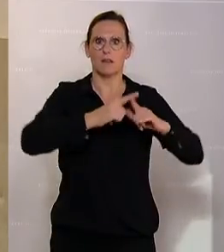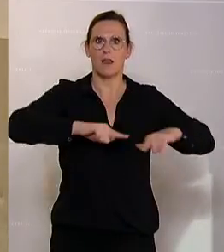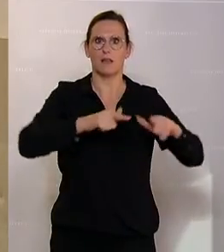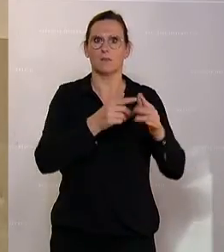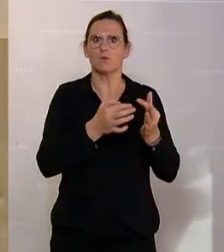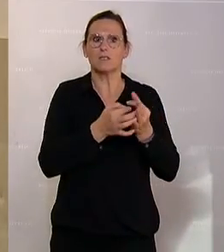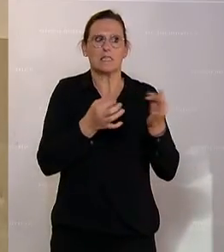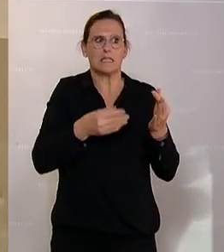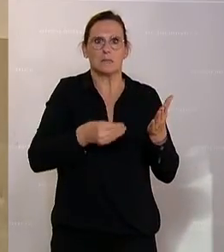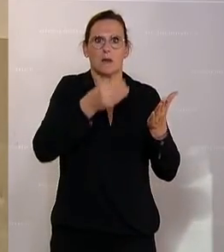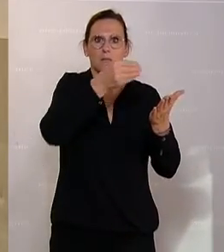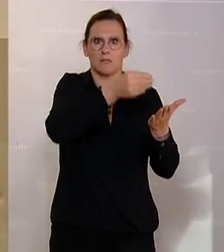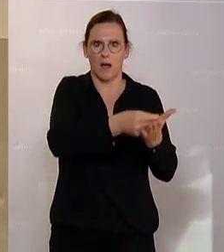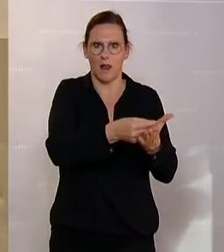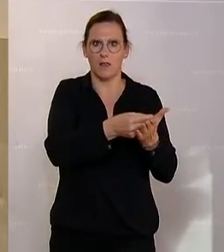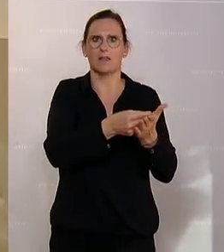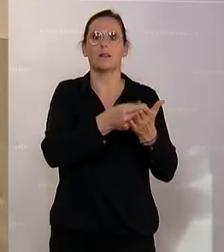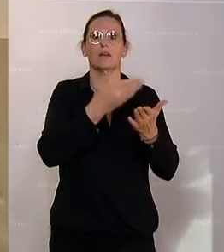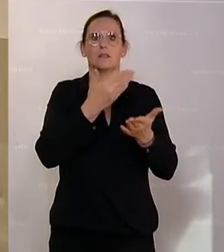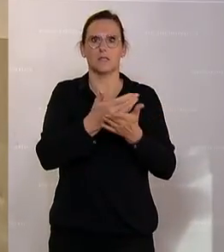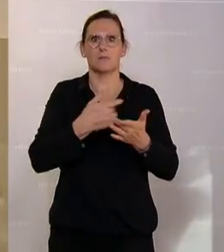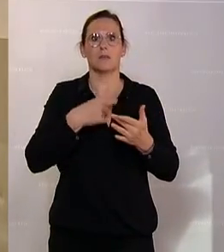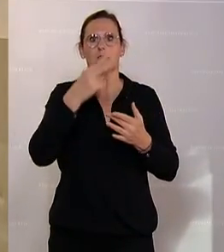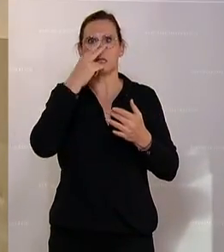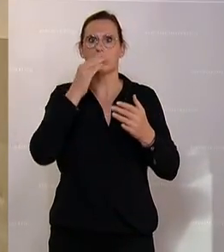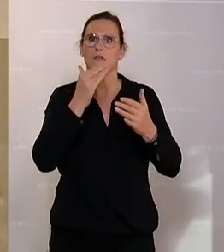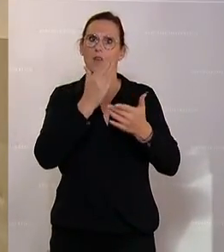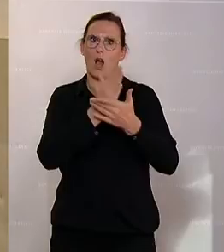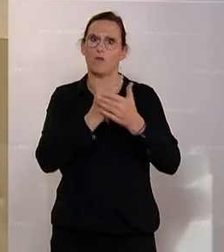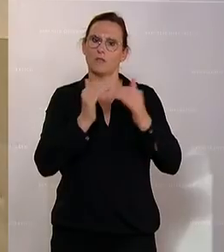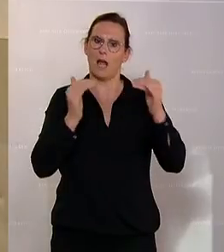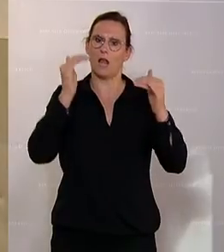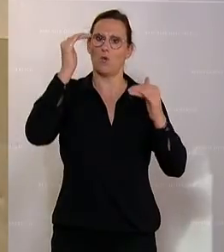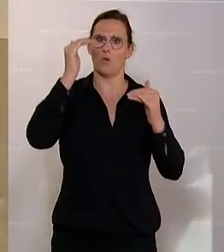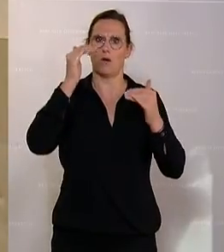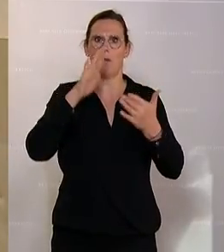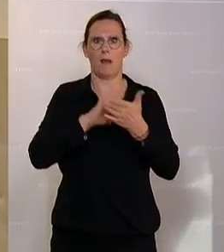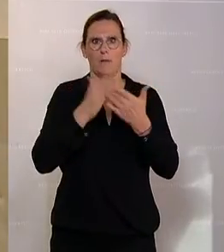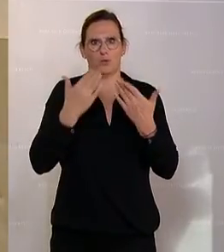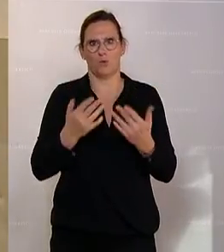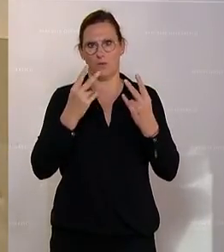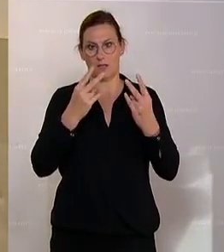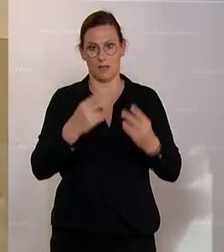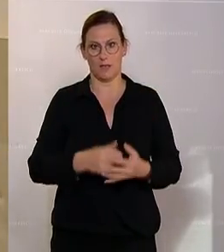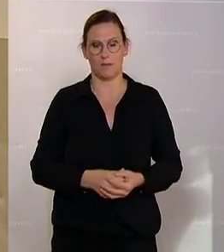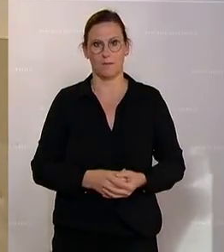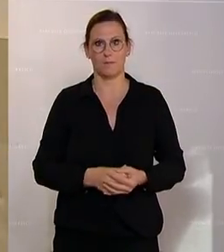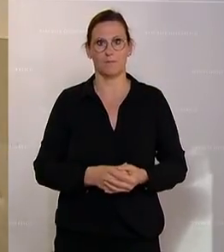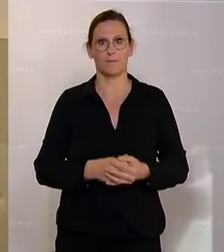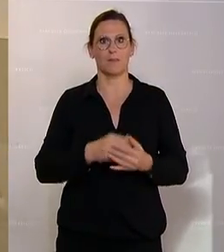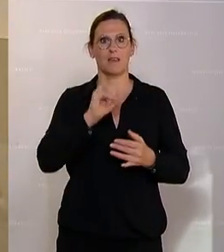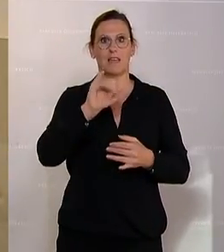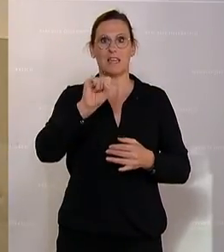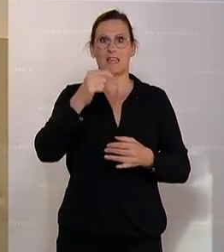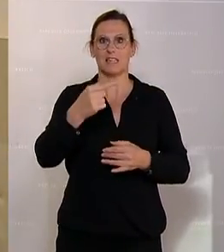mehr beitragen. Daher halte ich diese fixe Quotierung für ausgesprochen wichtig. East Austria hat